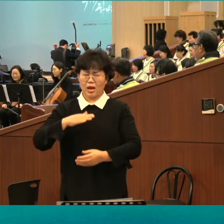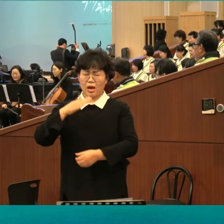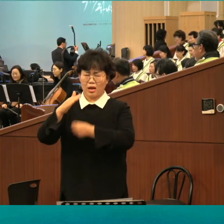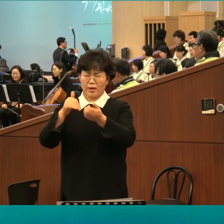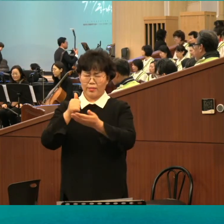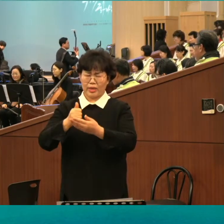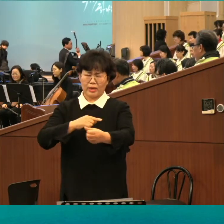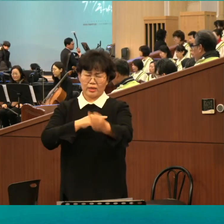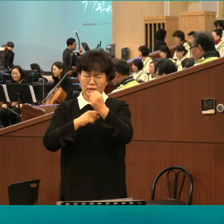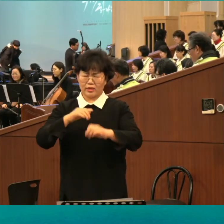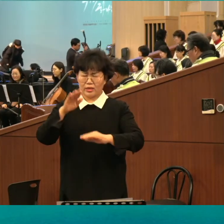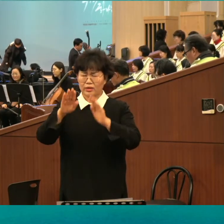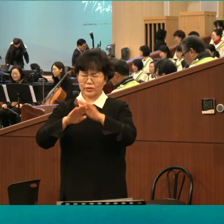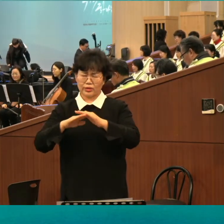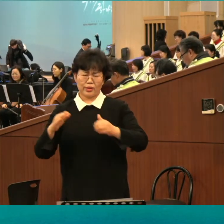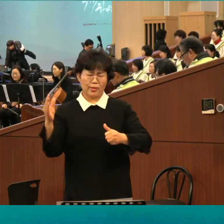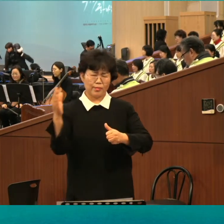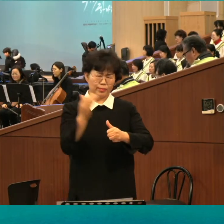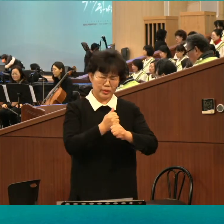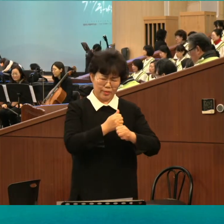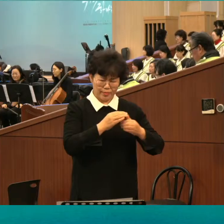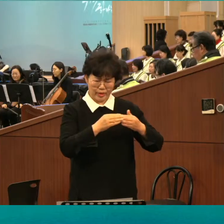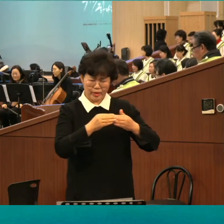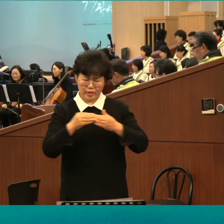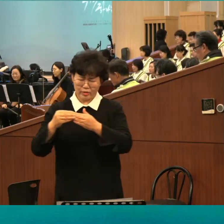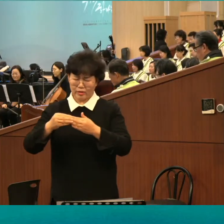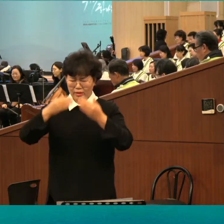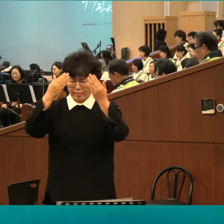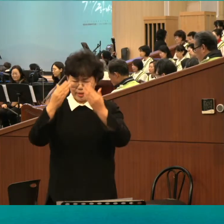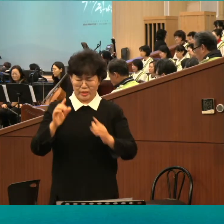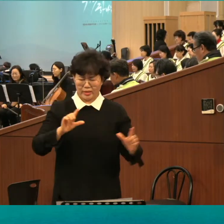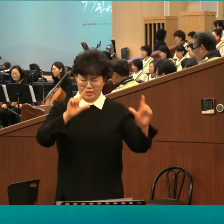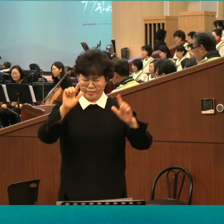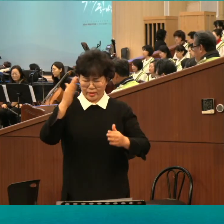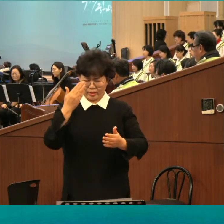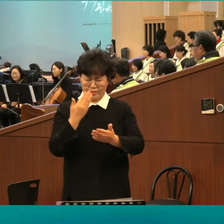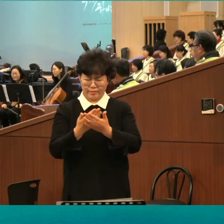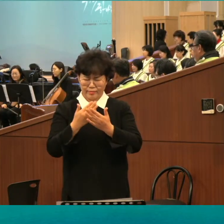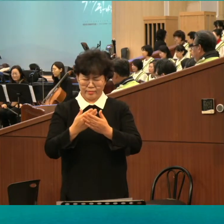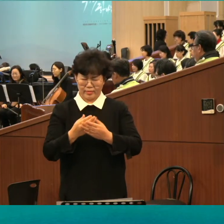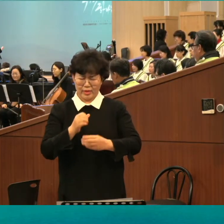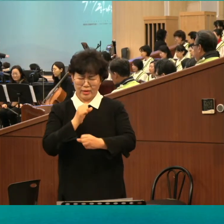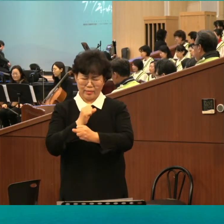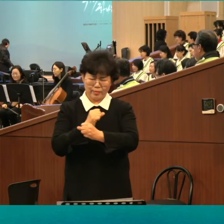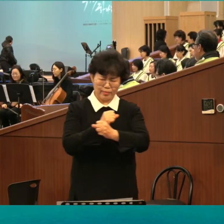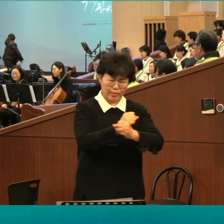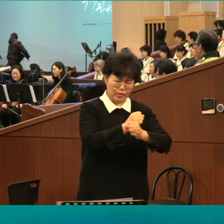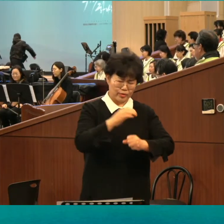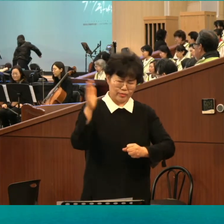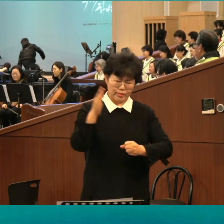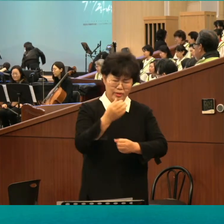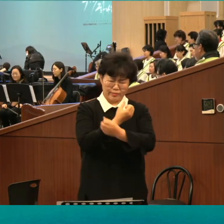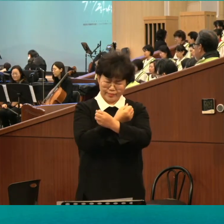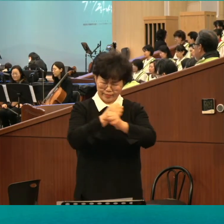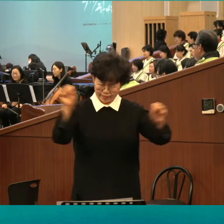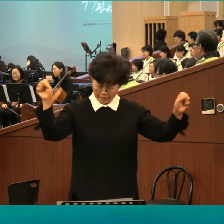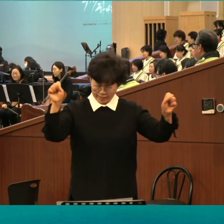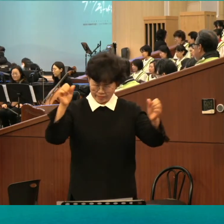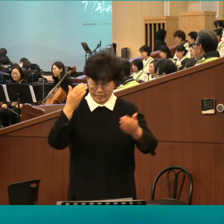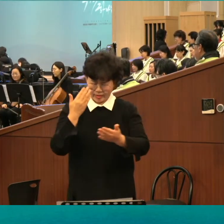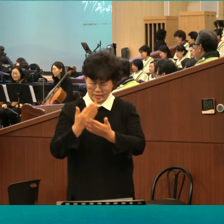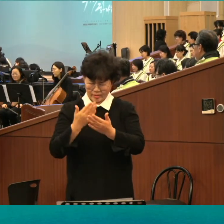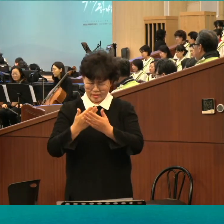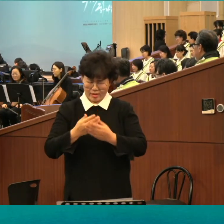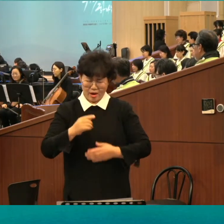사는 저희들 되게 하여 주시옵소서. 포로된 것으로부터 자유롭게 하여 주시고 거짓된